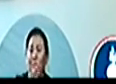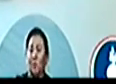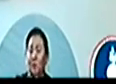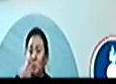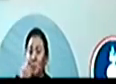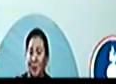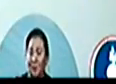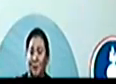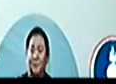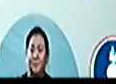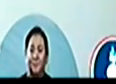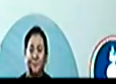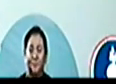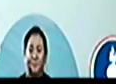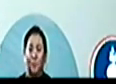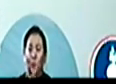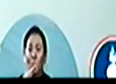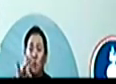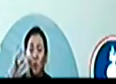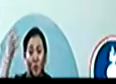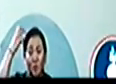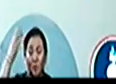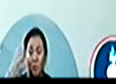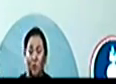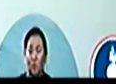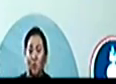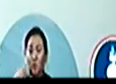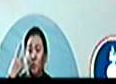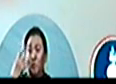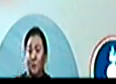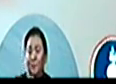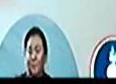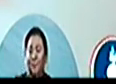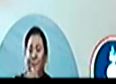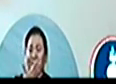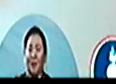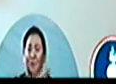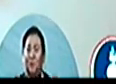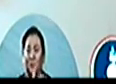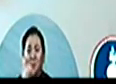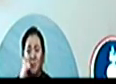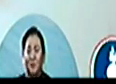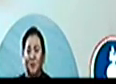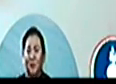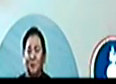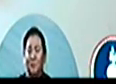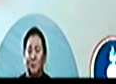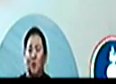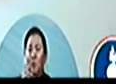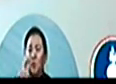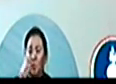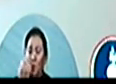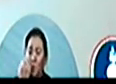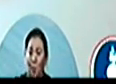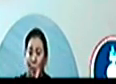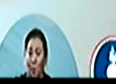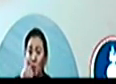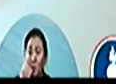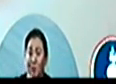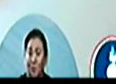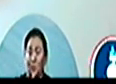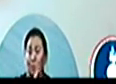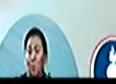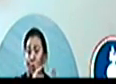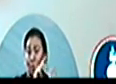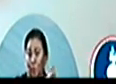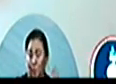мөрөнгөлт утасгдсан байна. Өнөөдөр Монголд хуулийн хариуцлага дутуу байгаа юм. Сайд, дарга, ерөнхий сайд, их хурлын гишүүнд хүлээлгийн хариуцлага асуудал